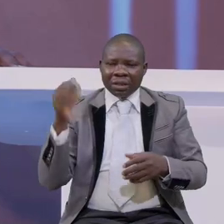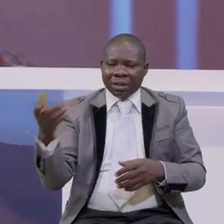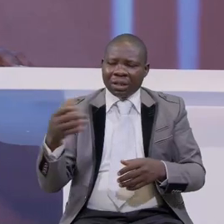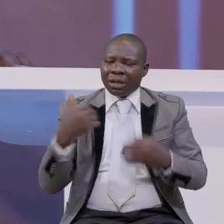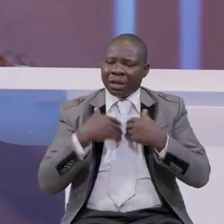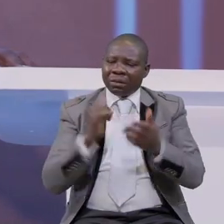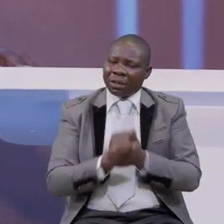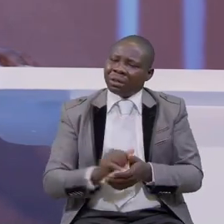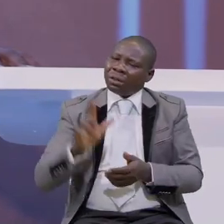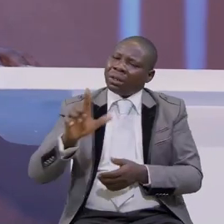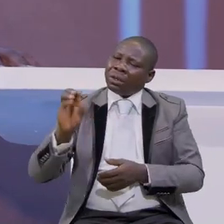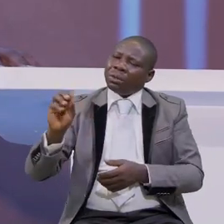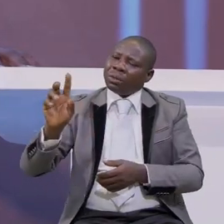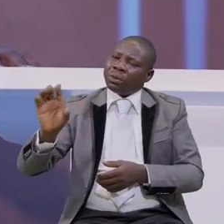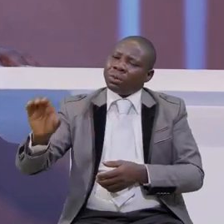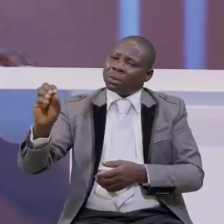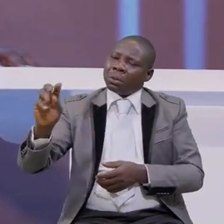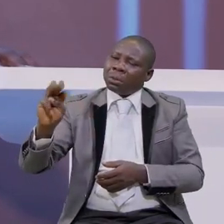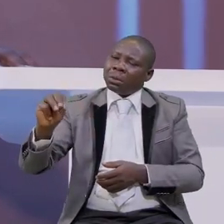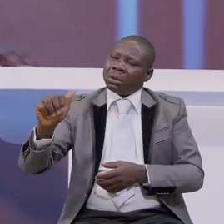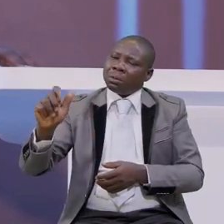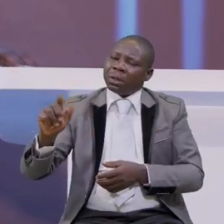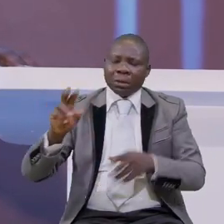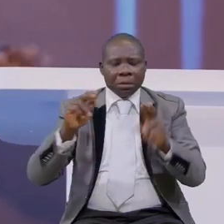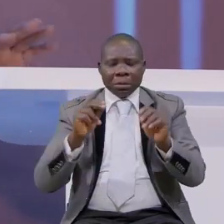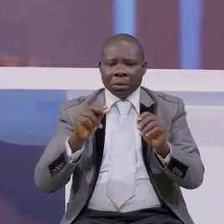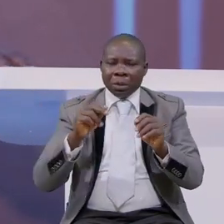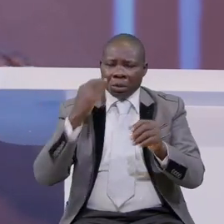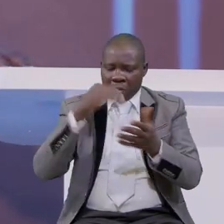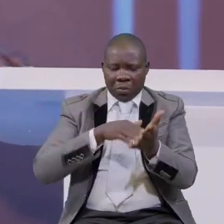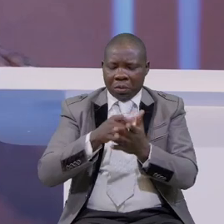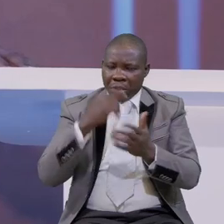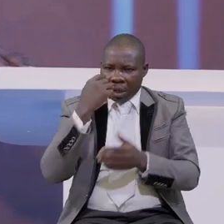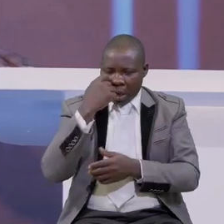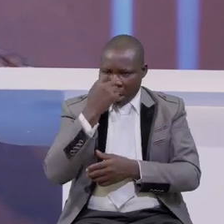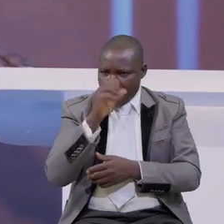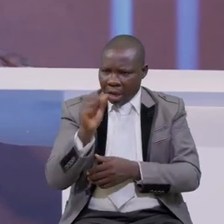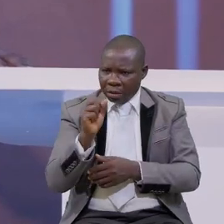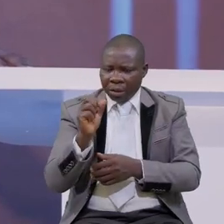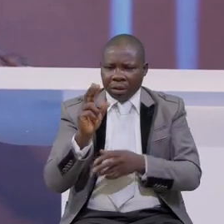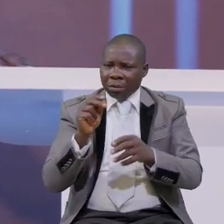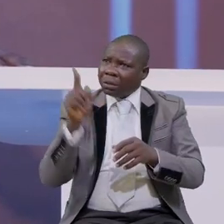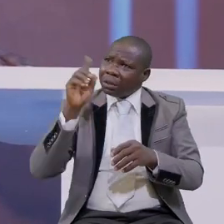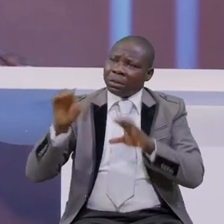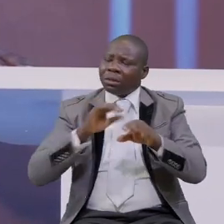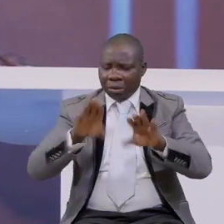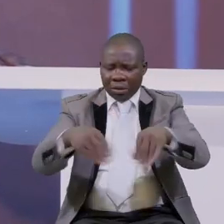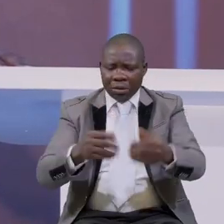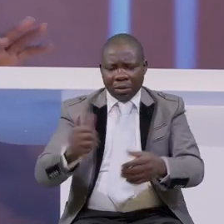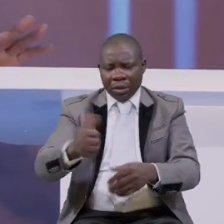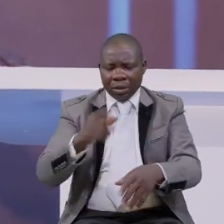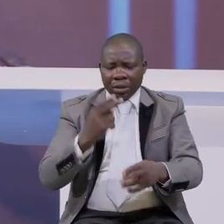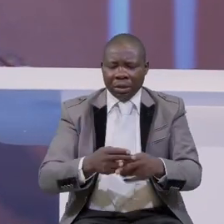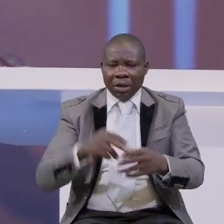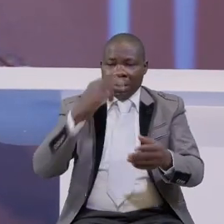oui. Est-ce qu'il t'a donné? Non. Il a dit, guérissez les aveugles. Quelles que soient les raisons,